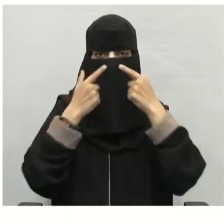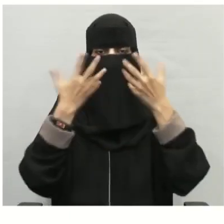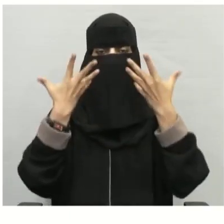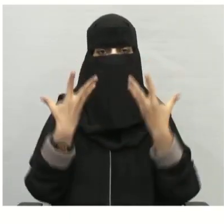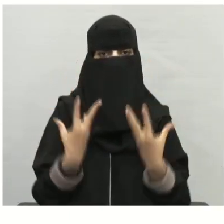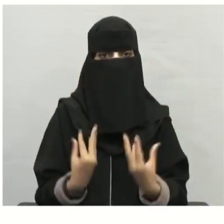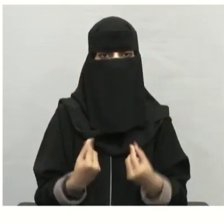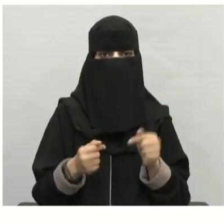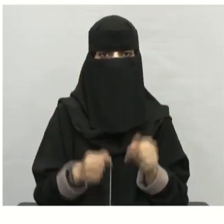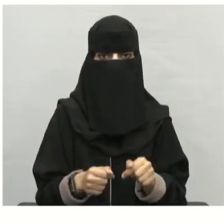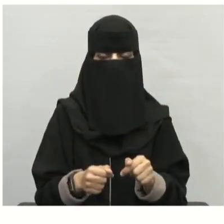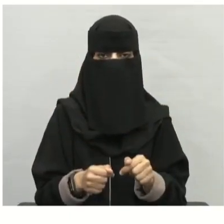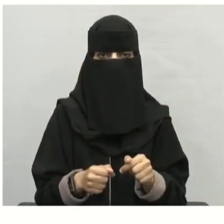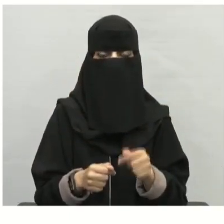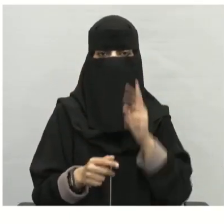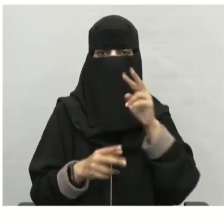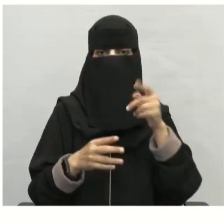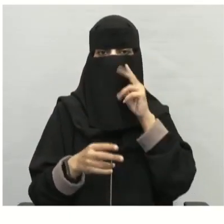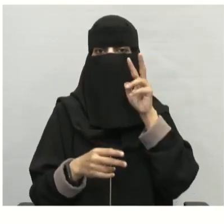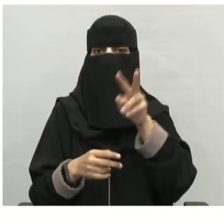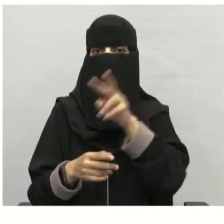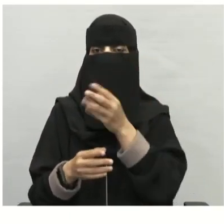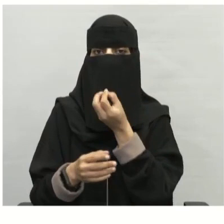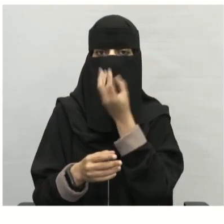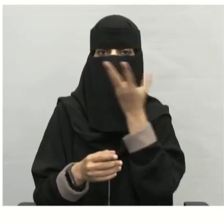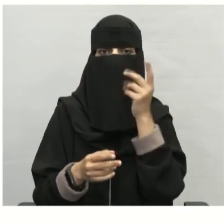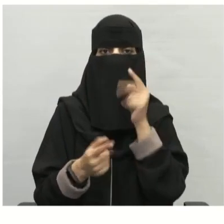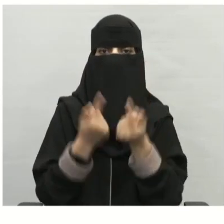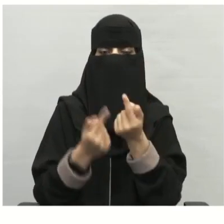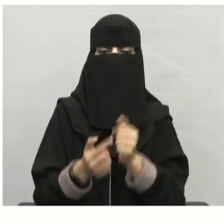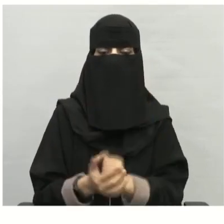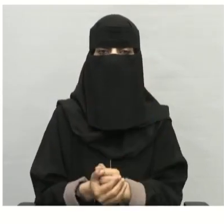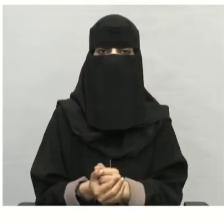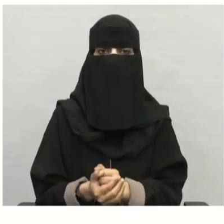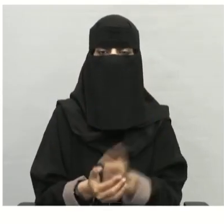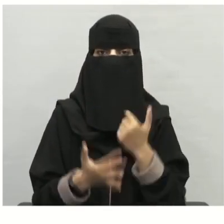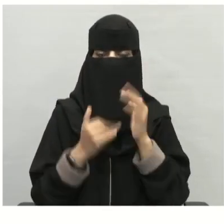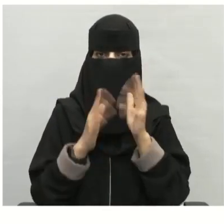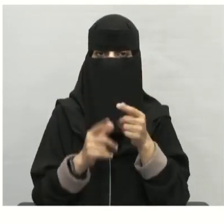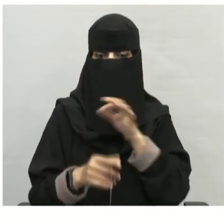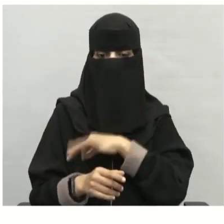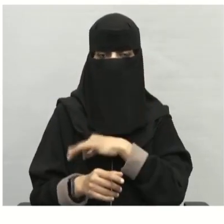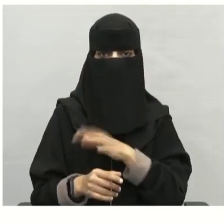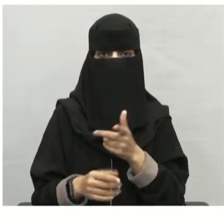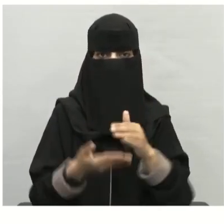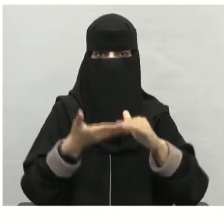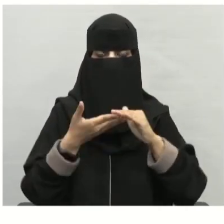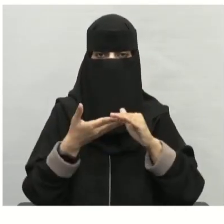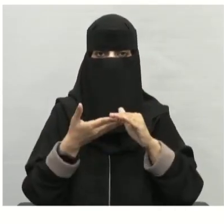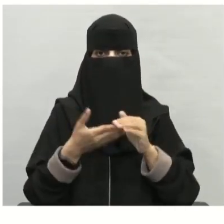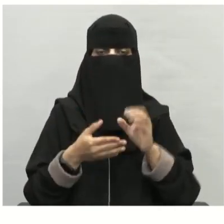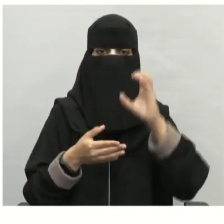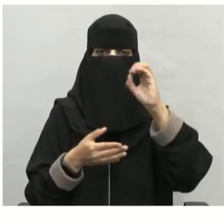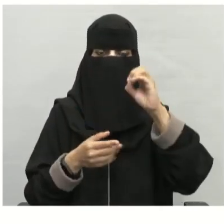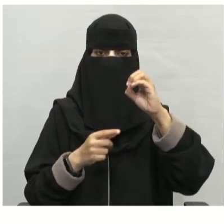النفسيه التي تعترين عند النظر الى الاشجار والمزروعات ذكرنا ايضا من فوائدها تمدنا بالاكسجين